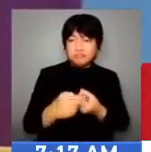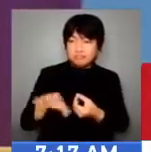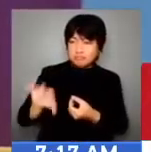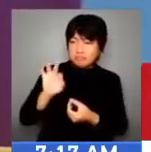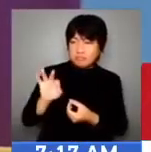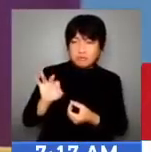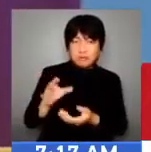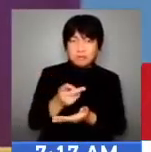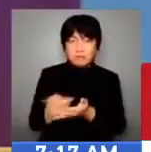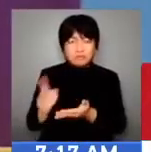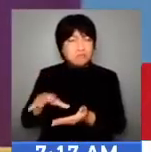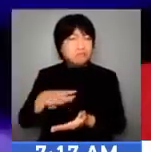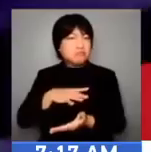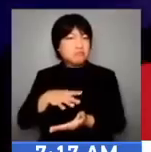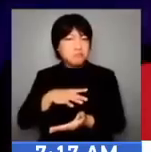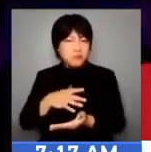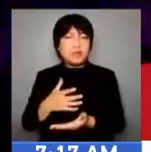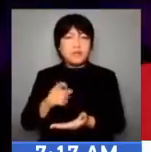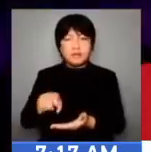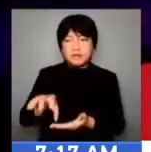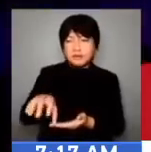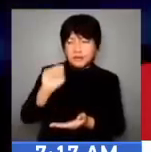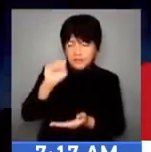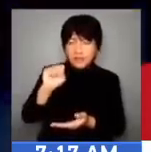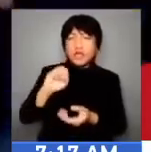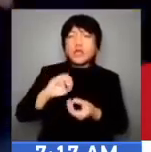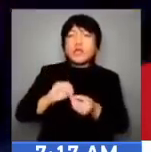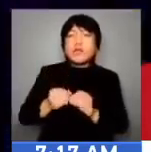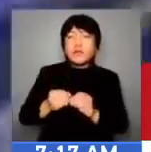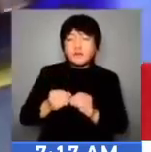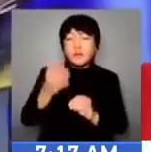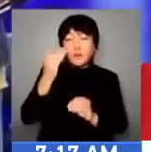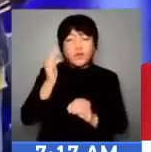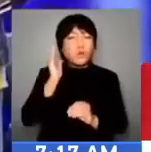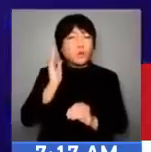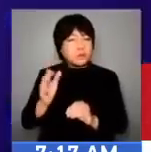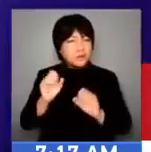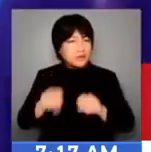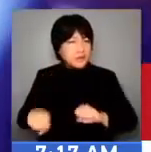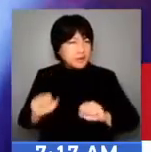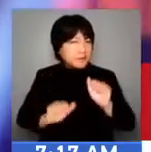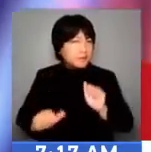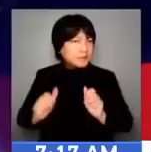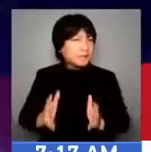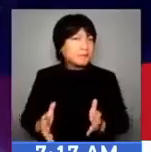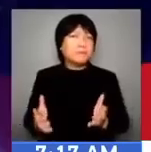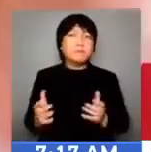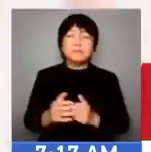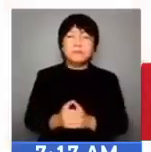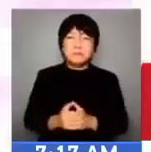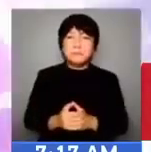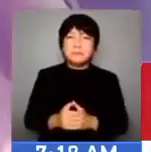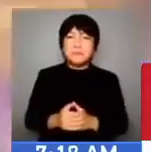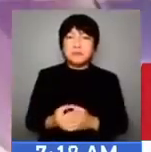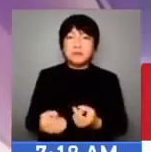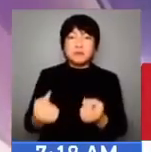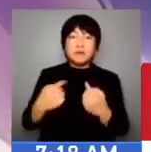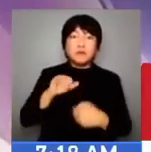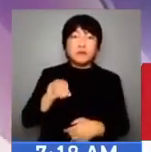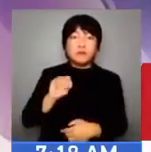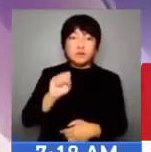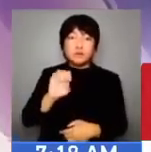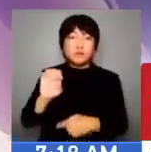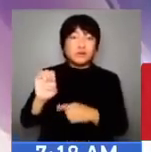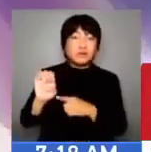ang number para sa Sparkle. Di naman nakadalo sa press conference ng Battle of the Judges si Judge Jose Manalo, na isa raw sa